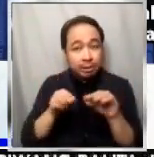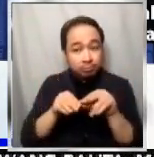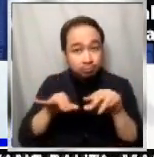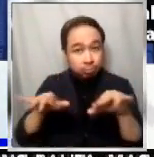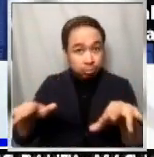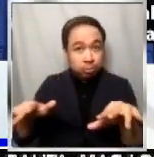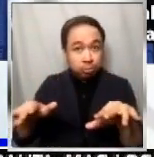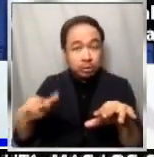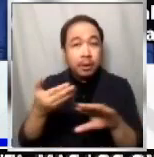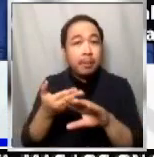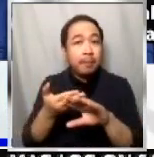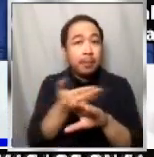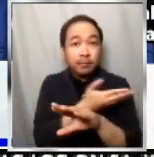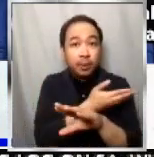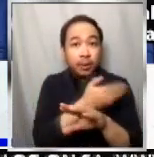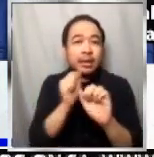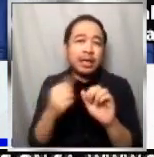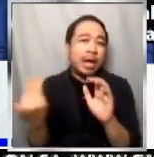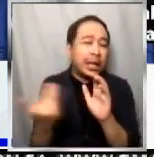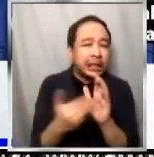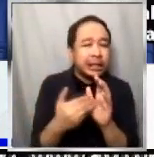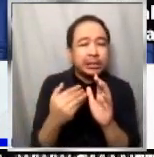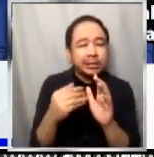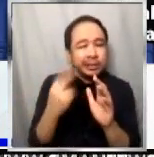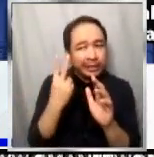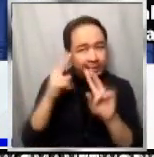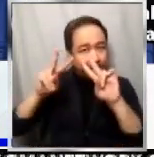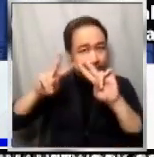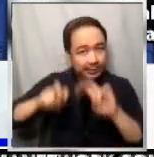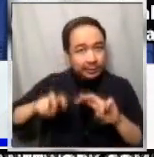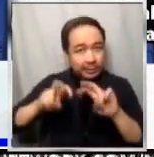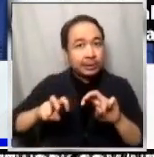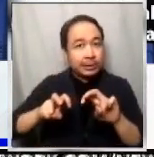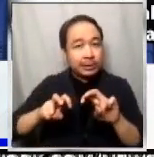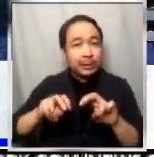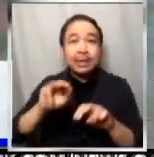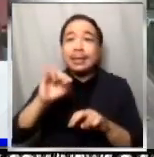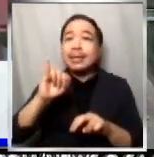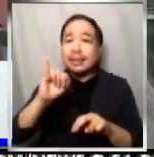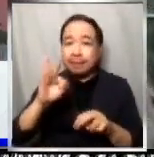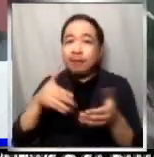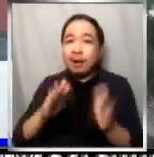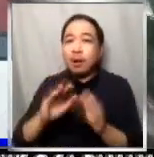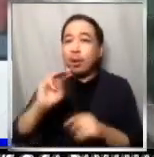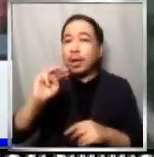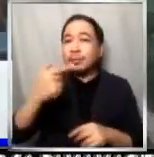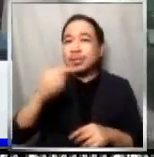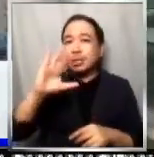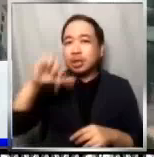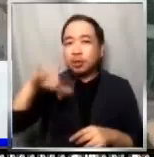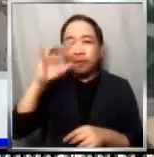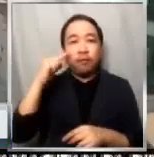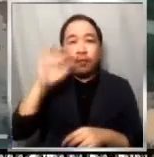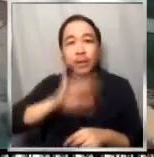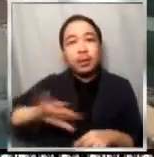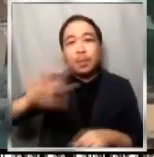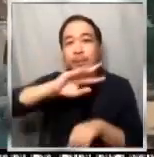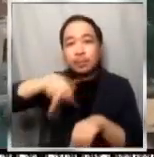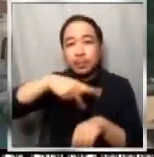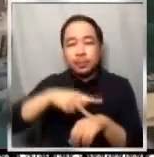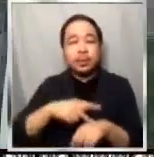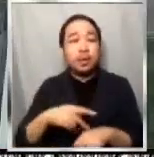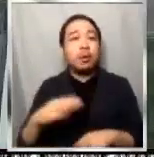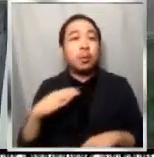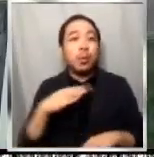we reconsider again the MGCQ for the entire country. Suportado naman daw ng gabinete kasamang